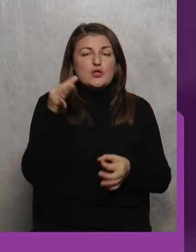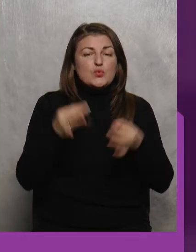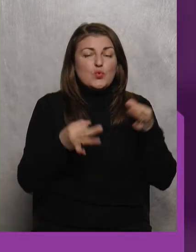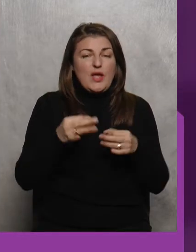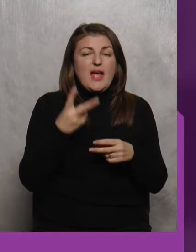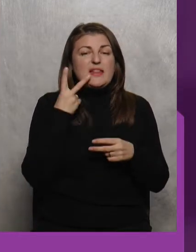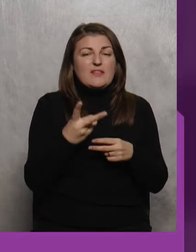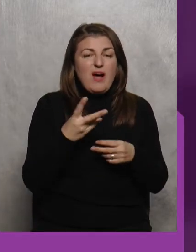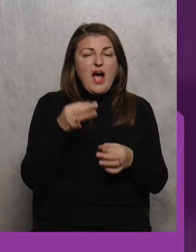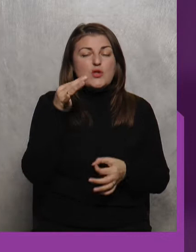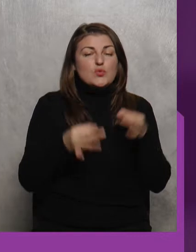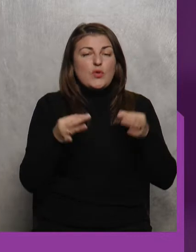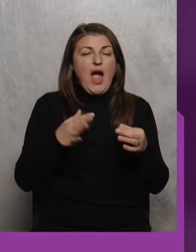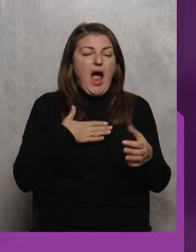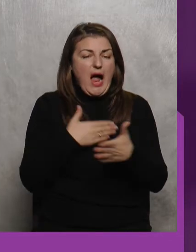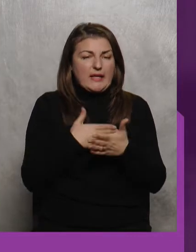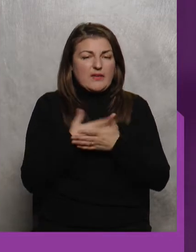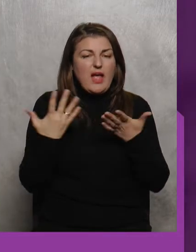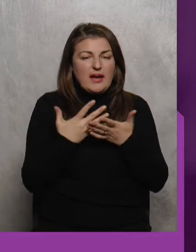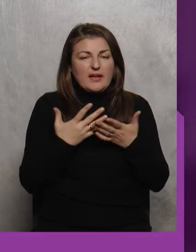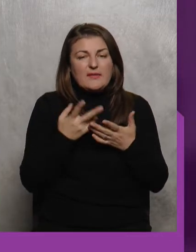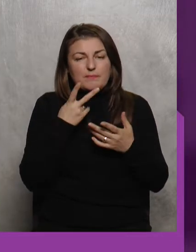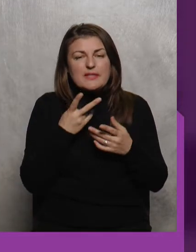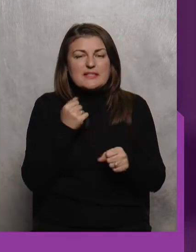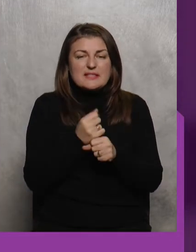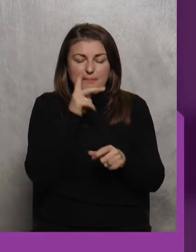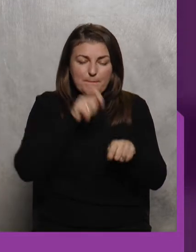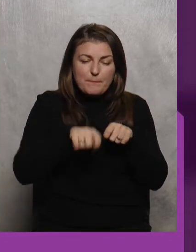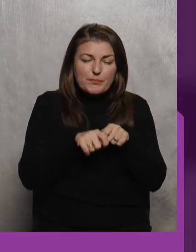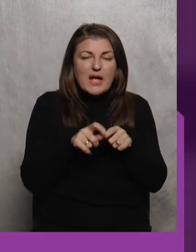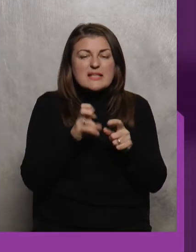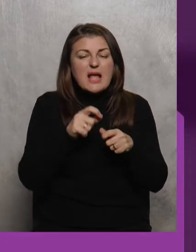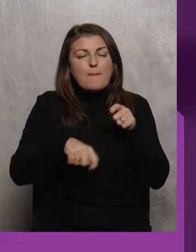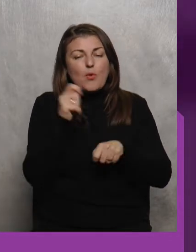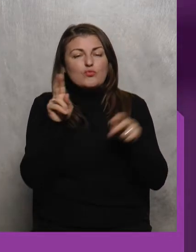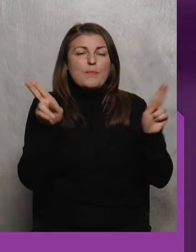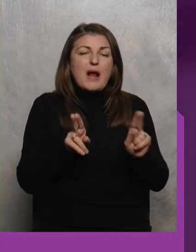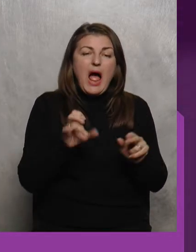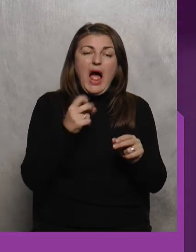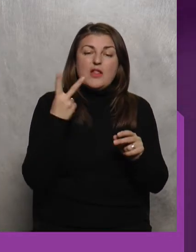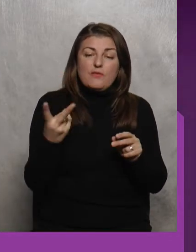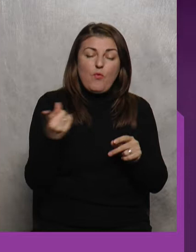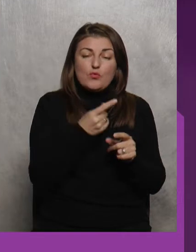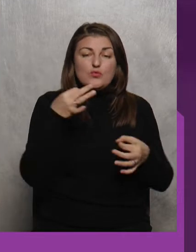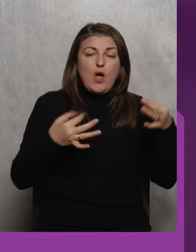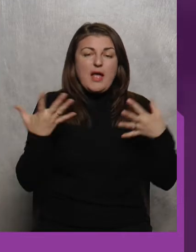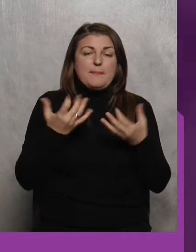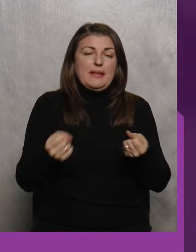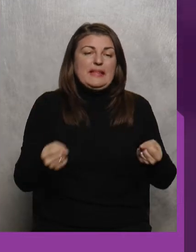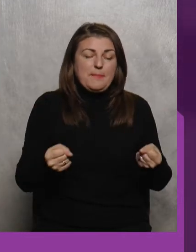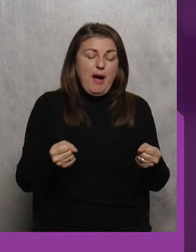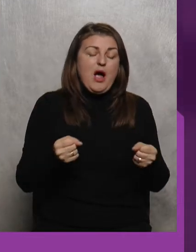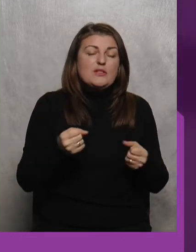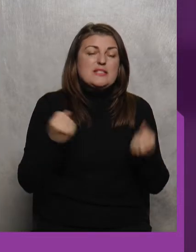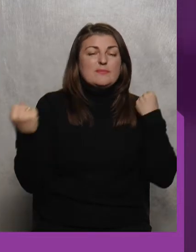2 судді активні, які виставляють захвати і контролюють за порушеннями правил, а 2 тримають просто спортсмена і контролюють,